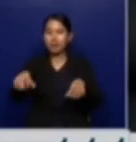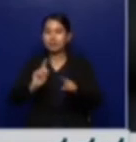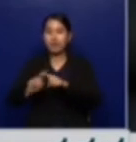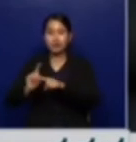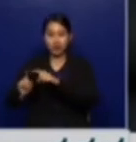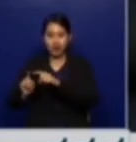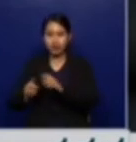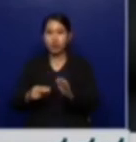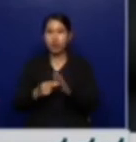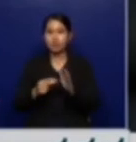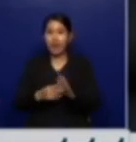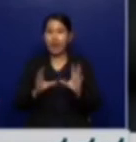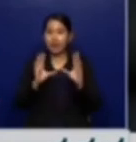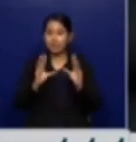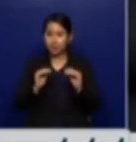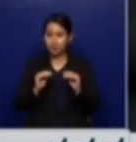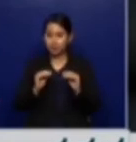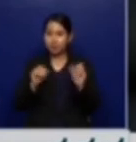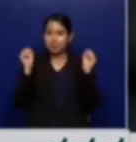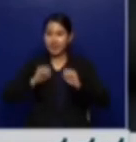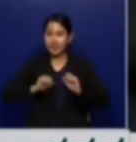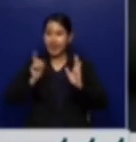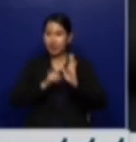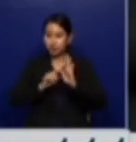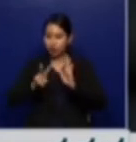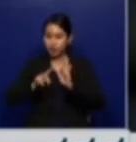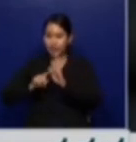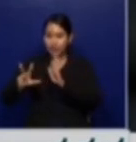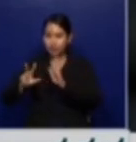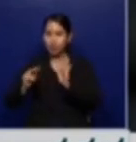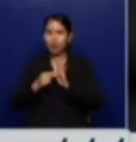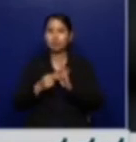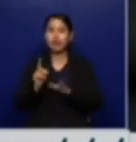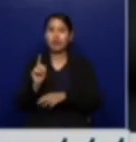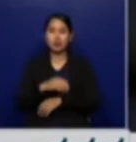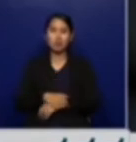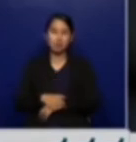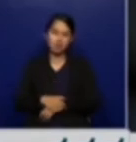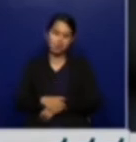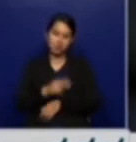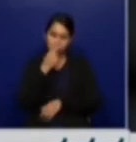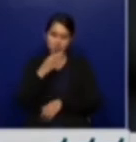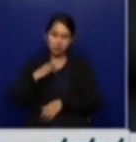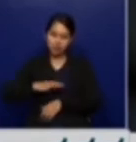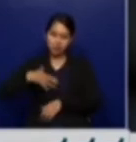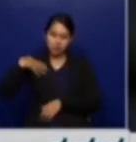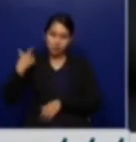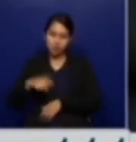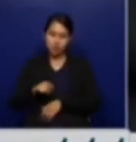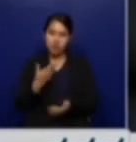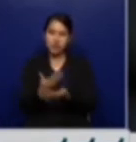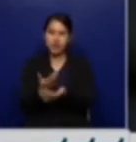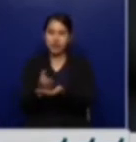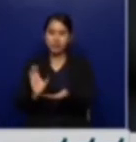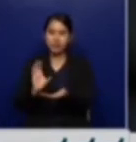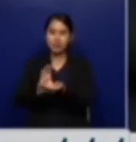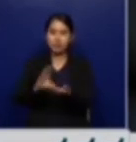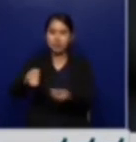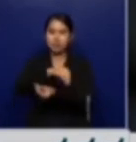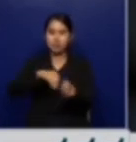จะผ่านวาระ2วาระ3ไปเนี่ยมันบ่งถึงไม่มีความจริงใจในการที่จะใช้งบประมาณในการบริหารประเทศเลย